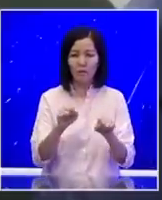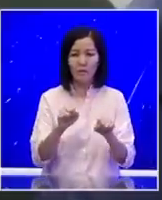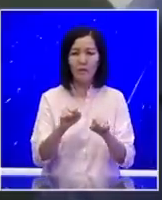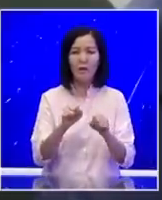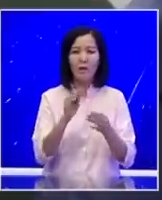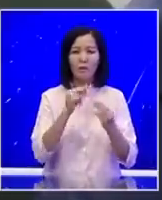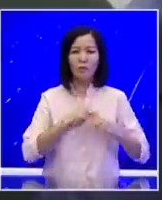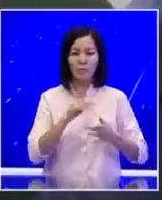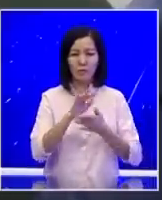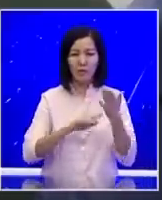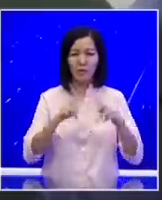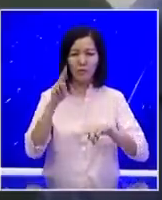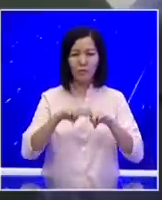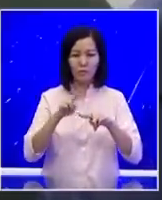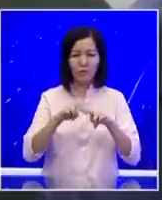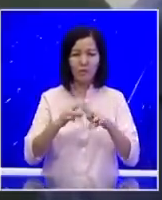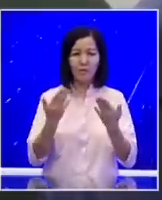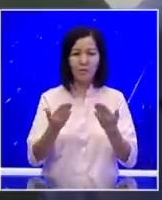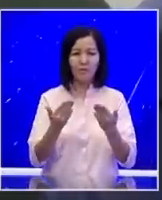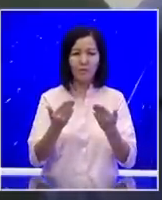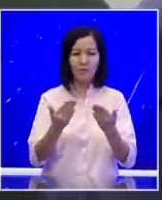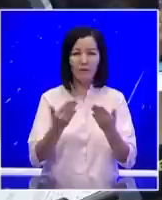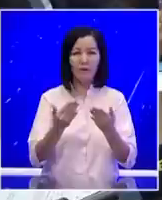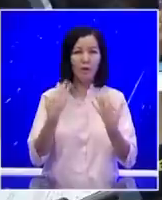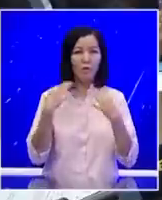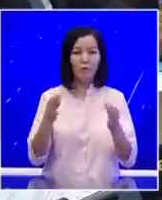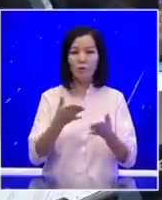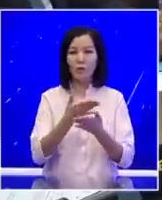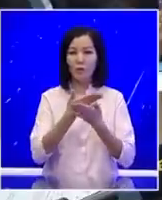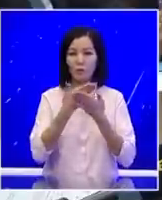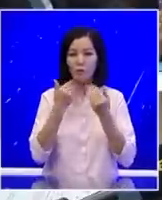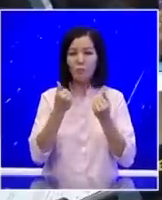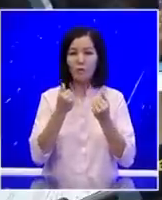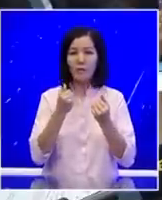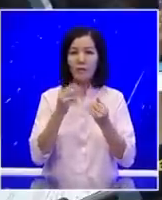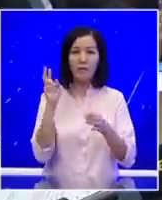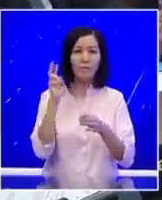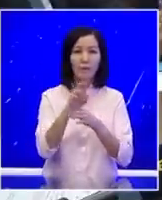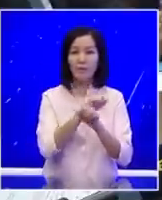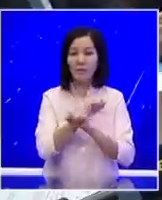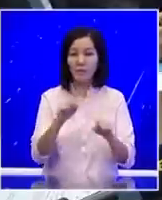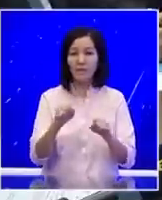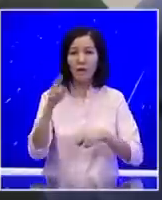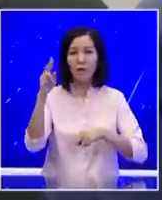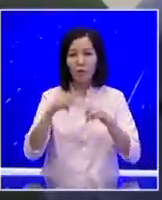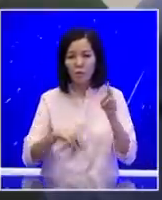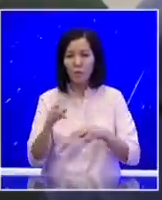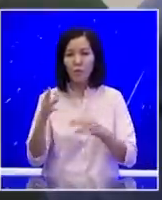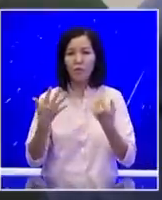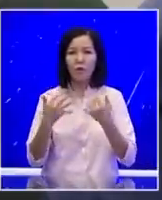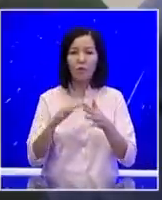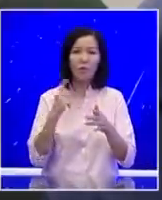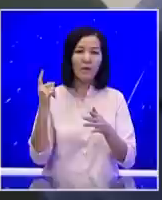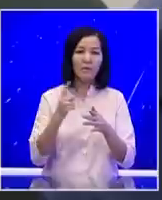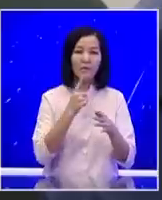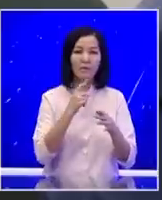удостоверения личности біз сельхозниктарды жіберіп, без пропуска жіберіп отырамыз. Құрылыспен сельхозниктарды біз тоқтатпауымыз керек